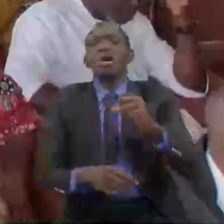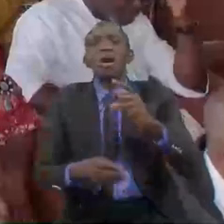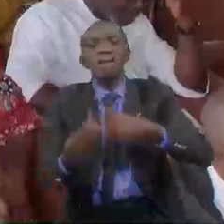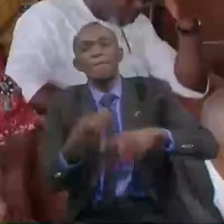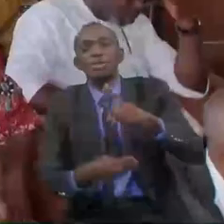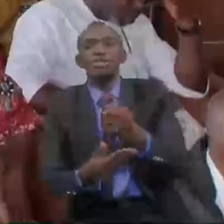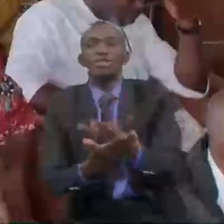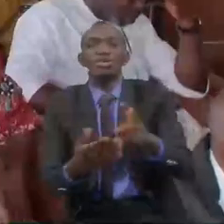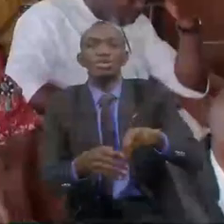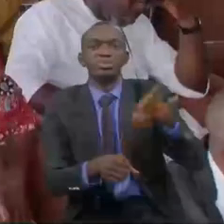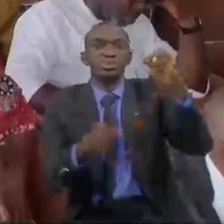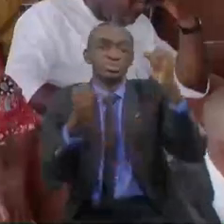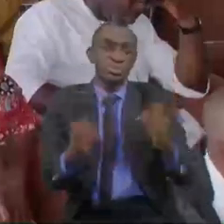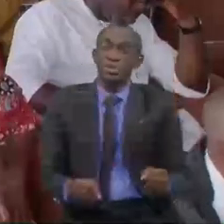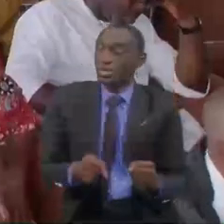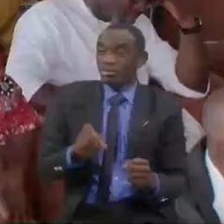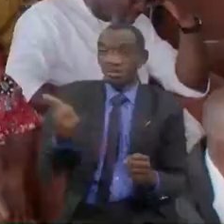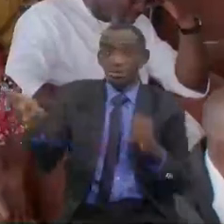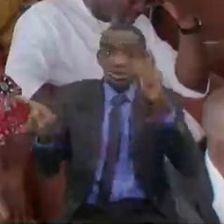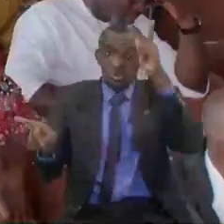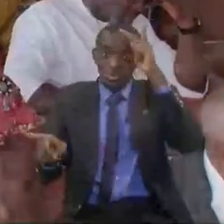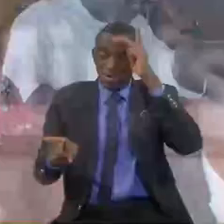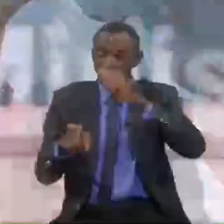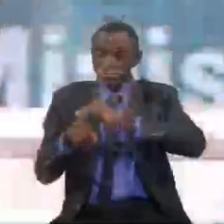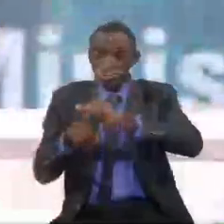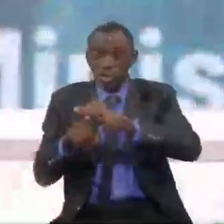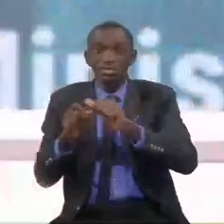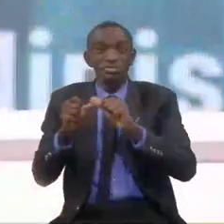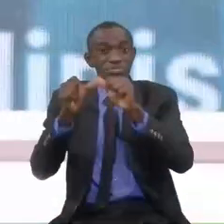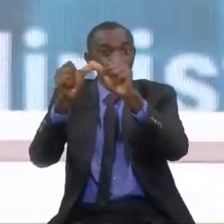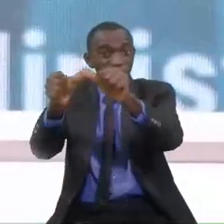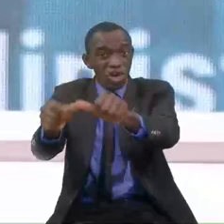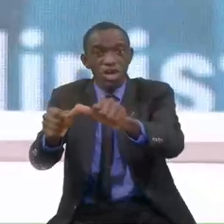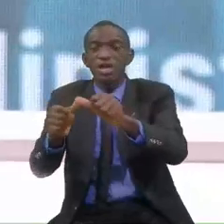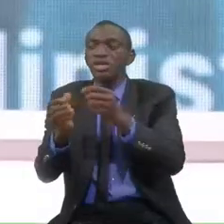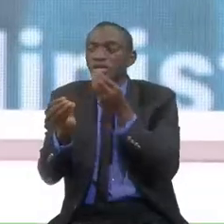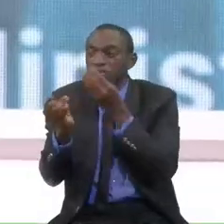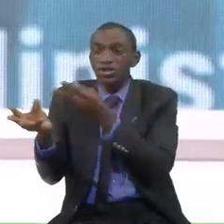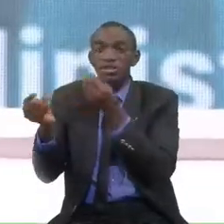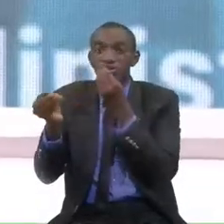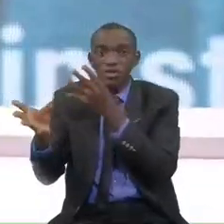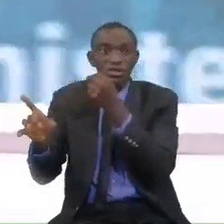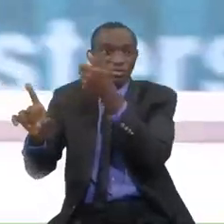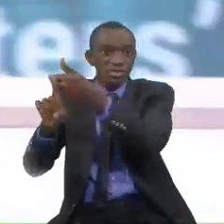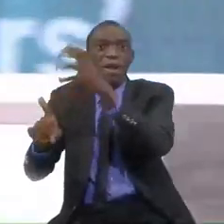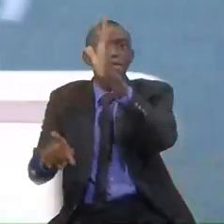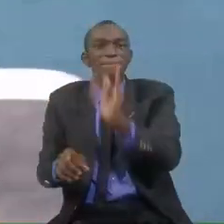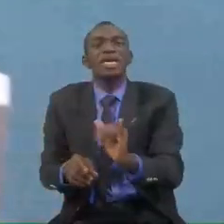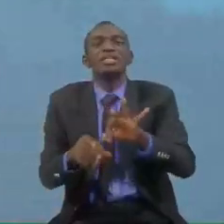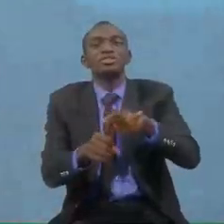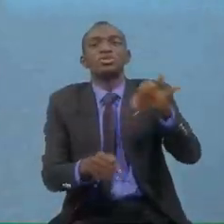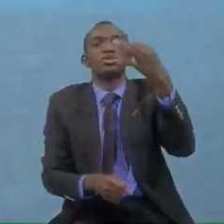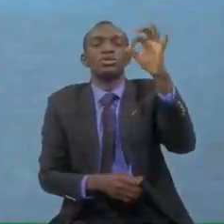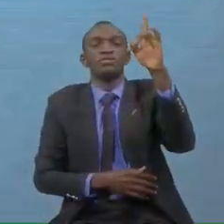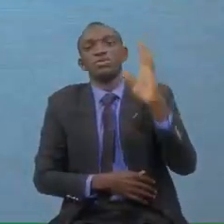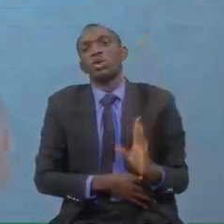nourri par le Saint-Esprit. Et aujourd'hui, je vous amène cela aujourd'hui. Vous recevrez une puissance.